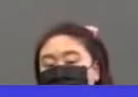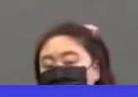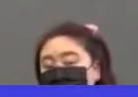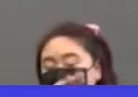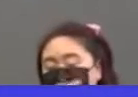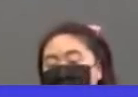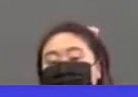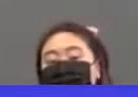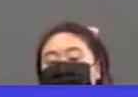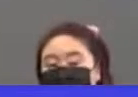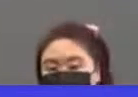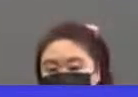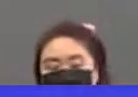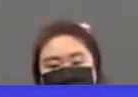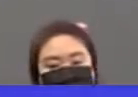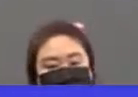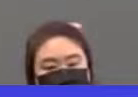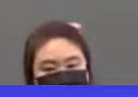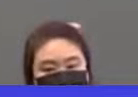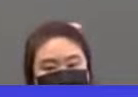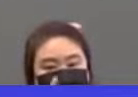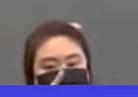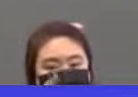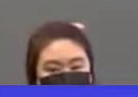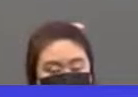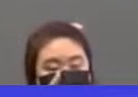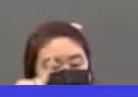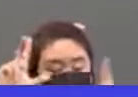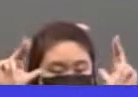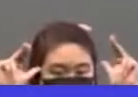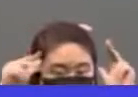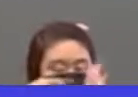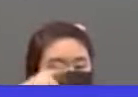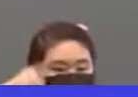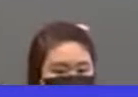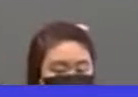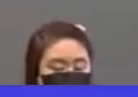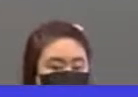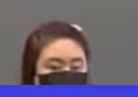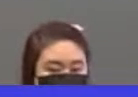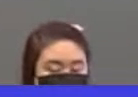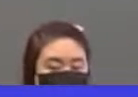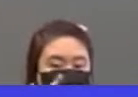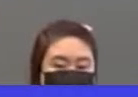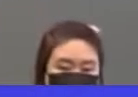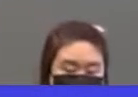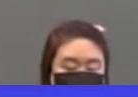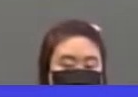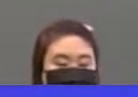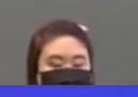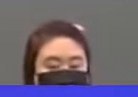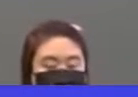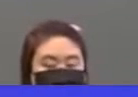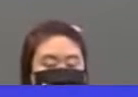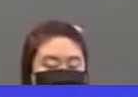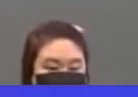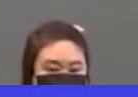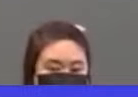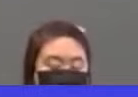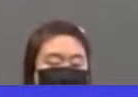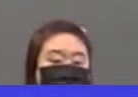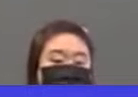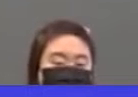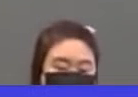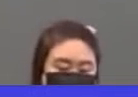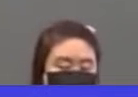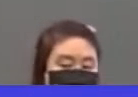ละนะครับที่จะเผชิญกับสภาวะอย่างนี้อยู่ในหลายๆจังหวัดเช่นเดิม ภาคเหนือใช่มั้ยอันเดียวกันมั้ยนี่แม่ฮ่องส